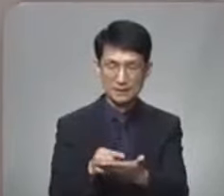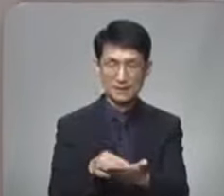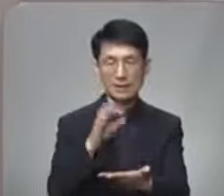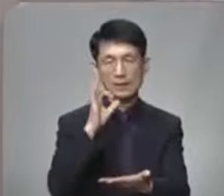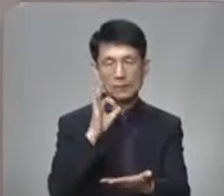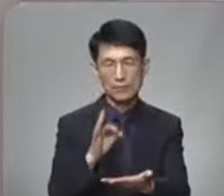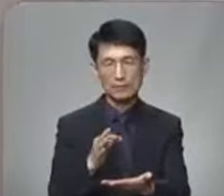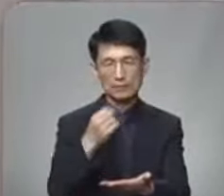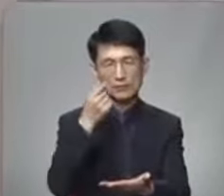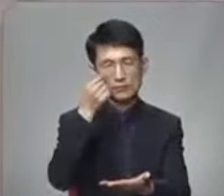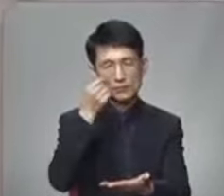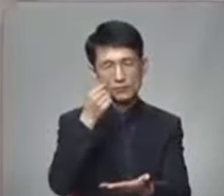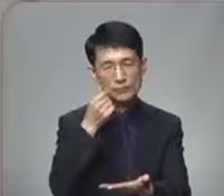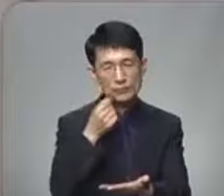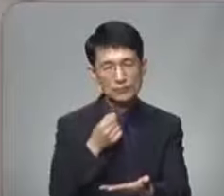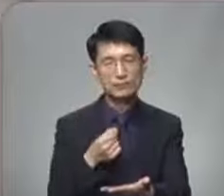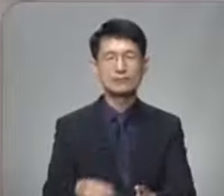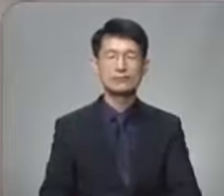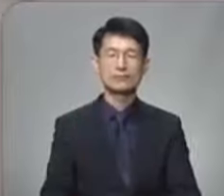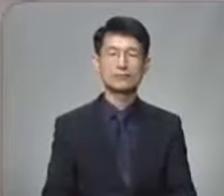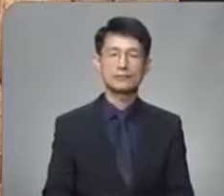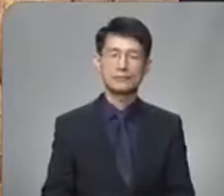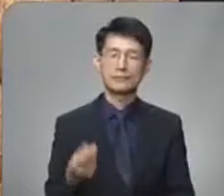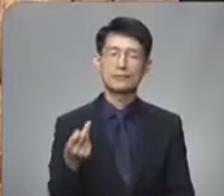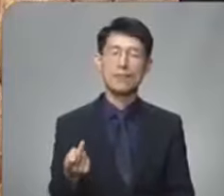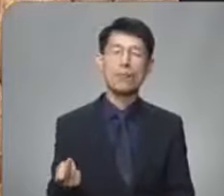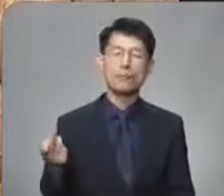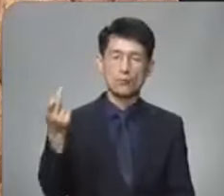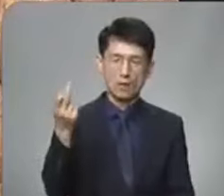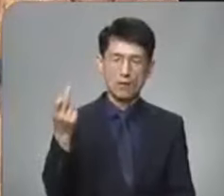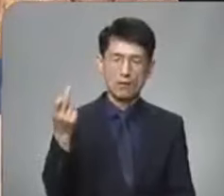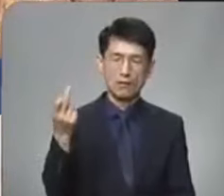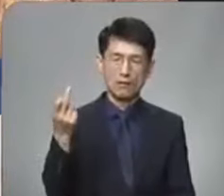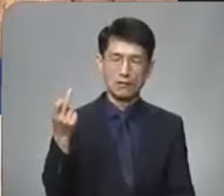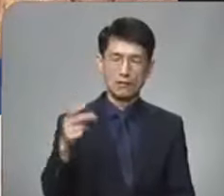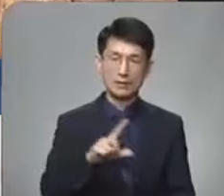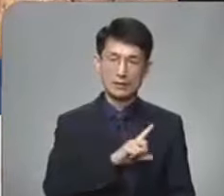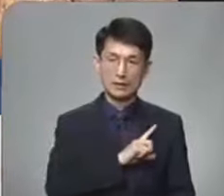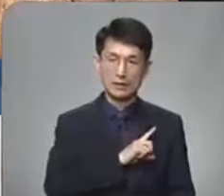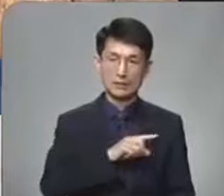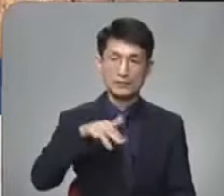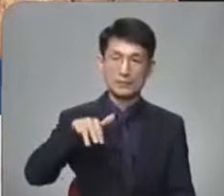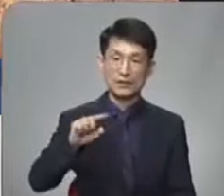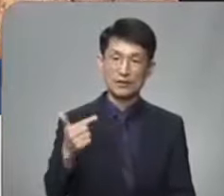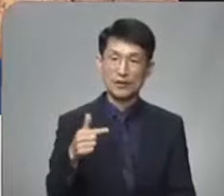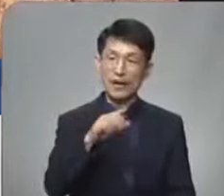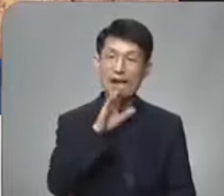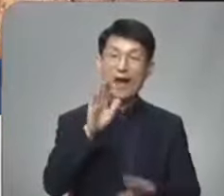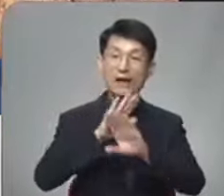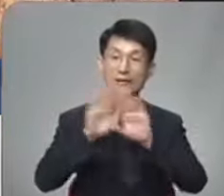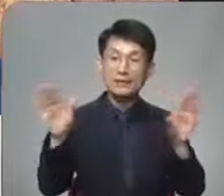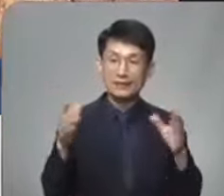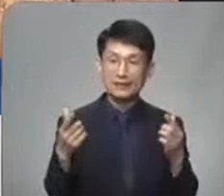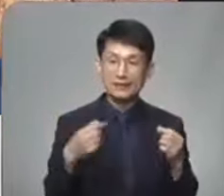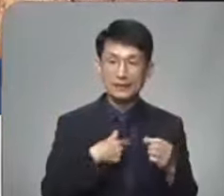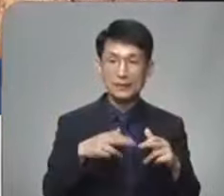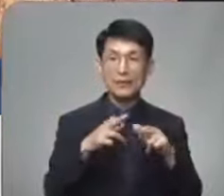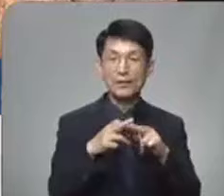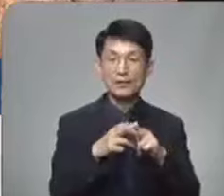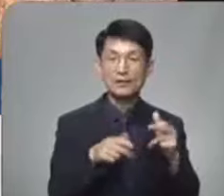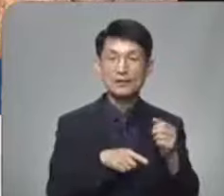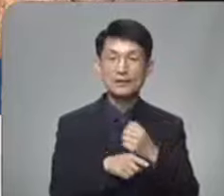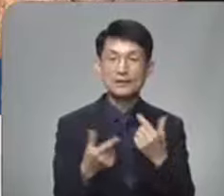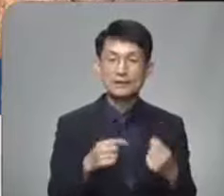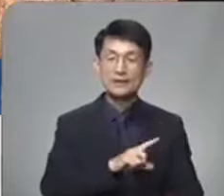눈 시율이 붉어집니다 참 우리 오빠가 하늘 전잘 써서 그렇고 나도 별상 써서 그런가 오빠가